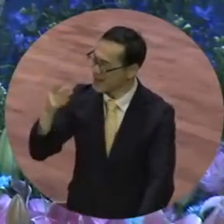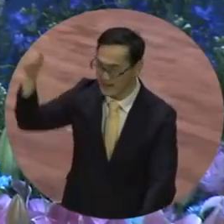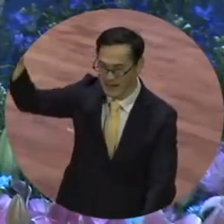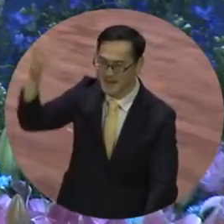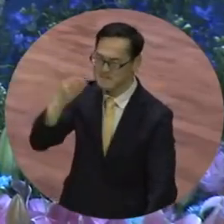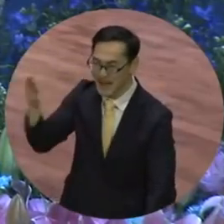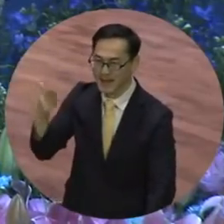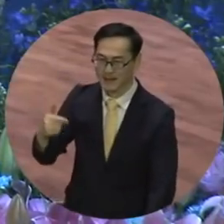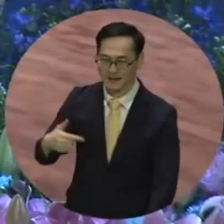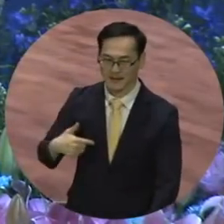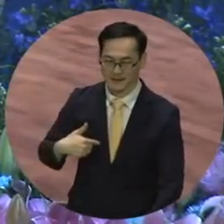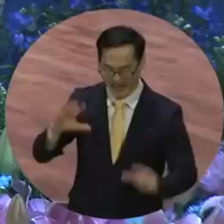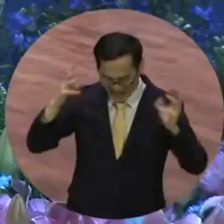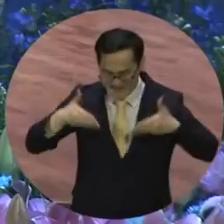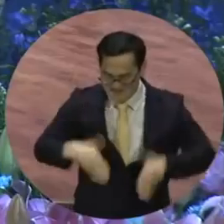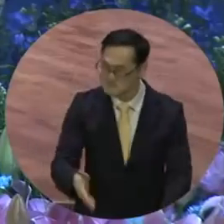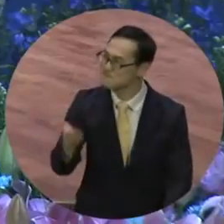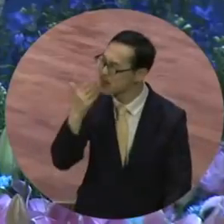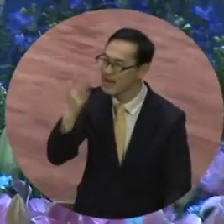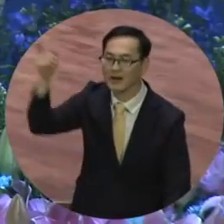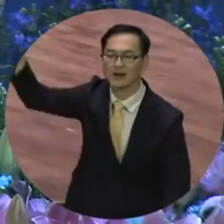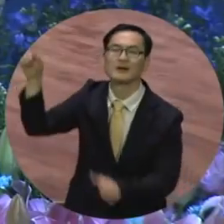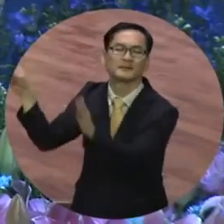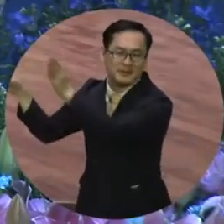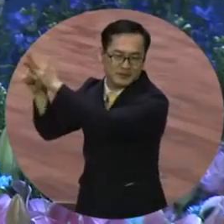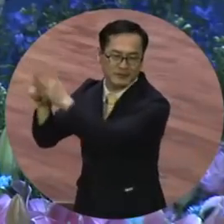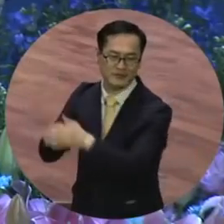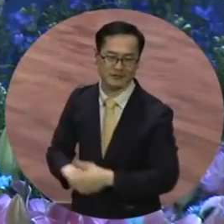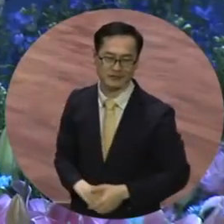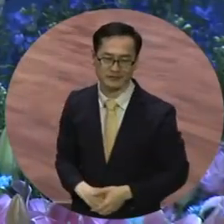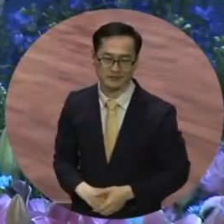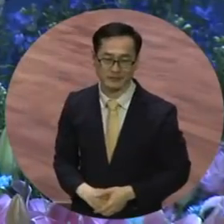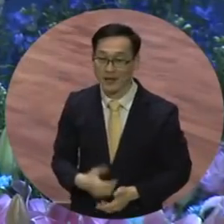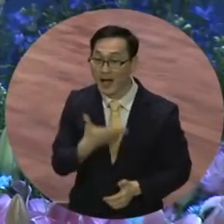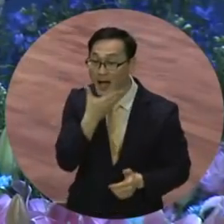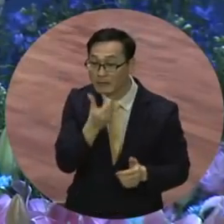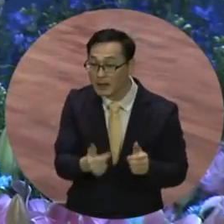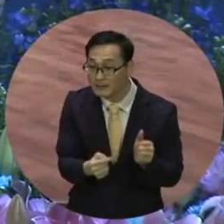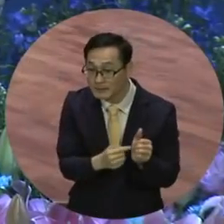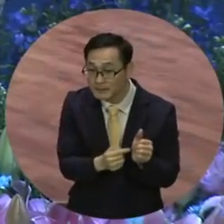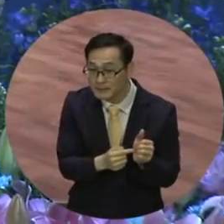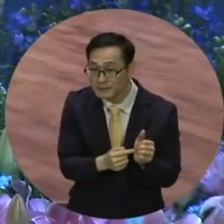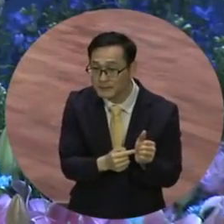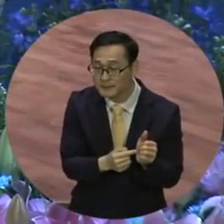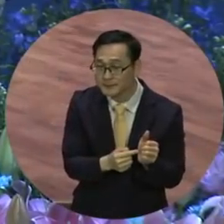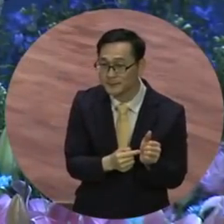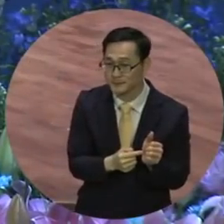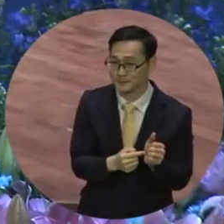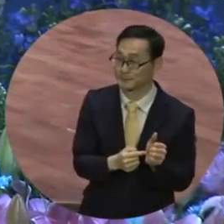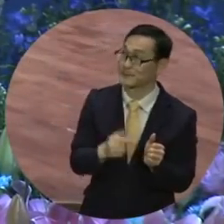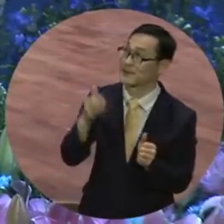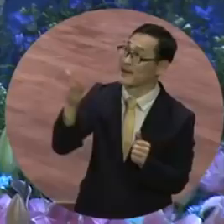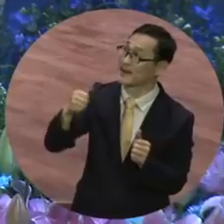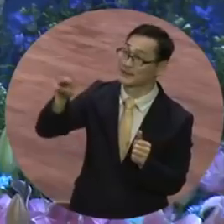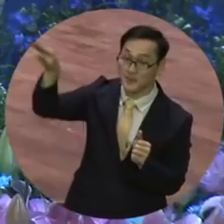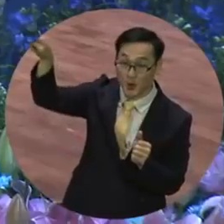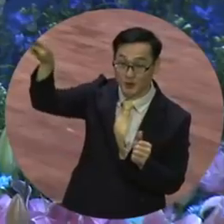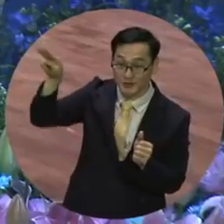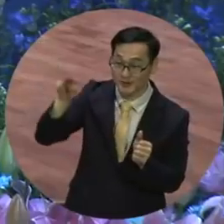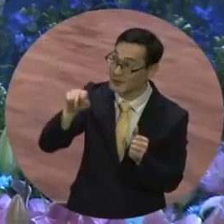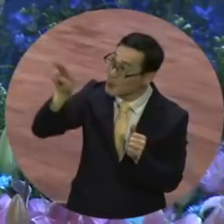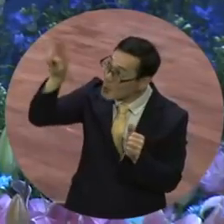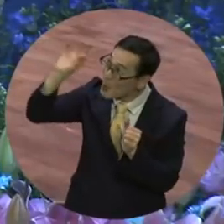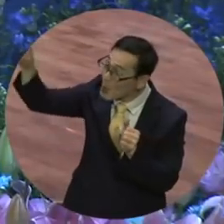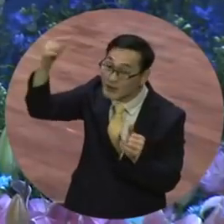약속을 지킬 것이다. 본문 17절에 보면 이런 아브라함이 하나님을 어떻게 바라보고 있었는지 잘 표현하고